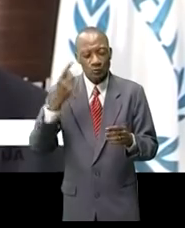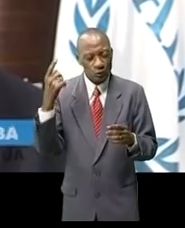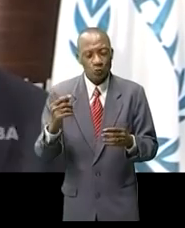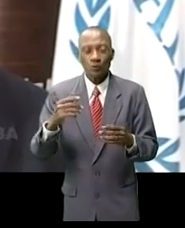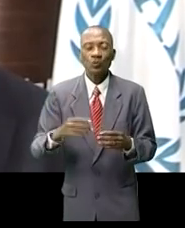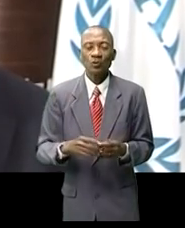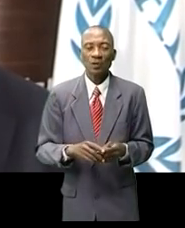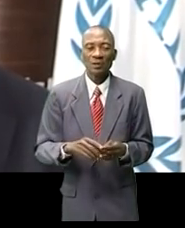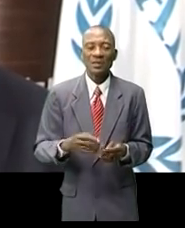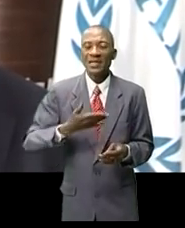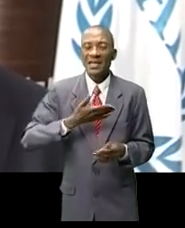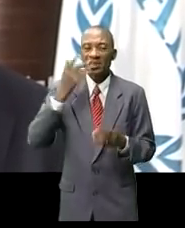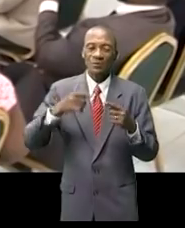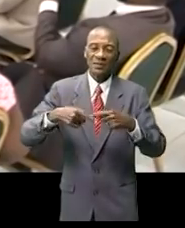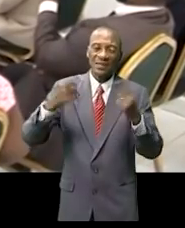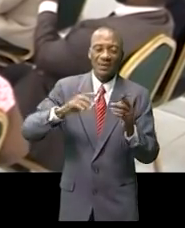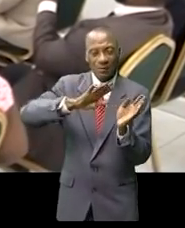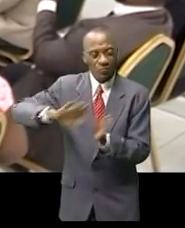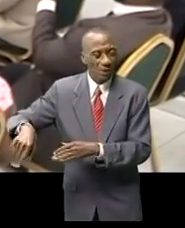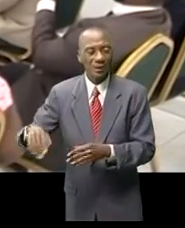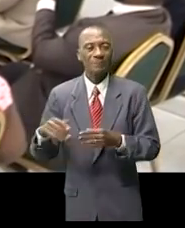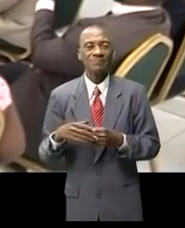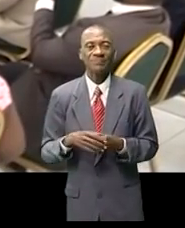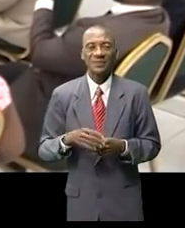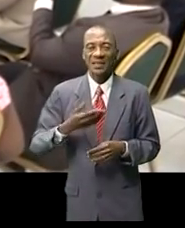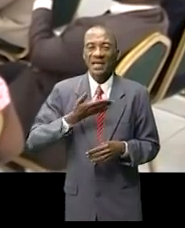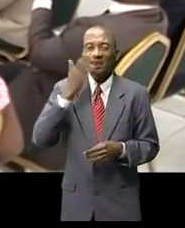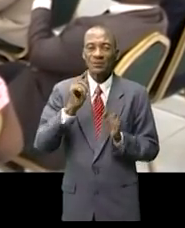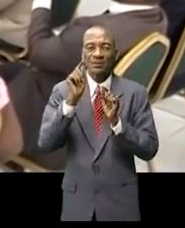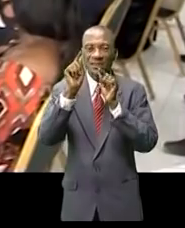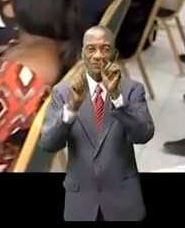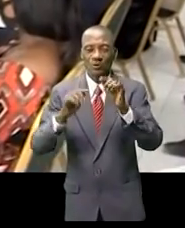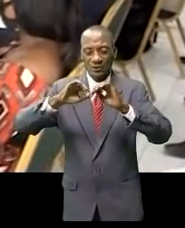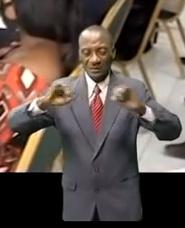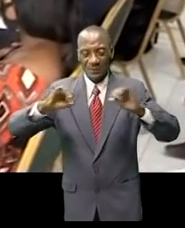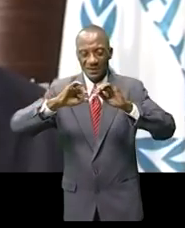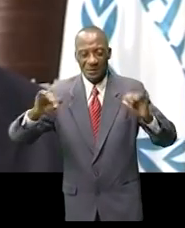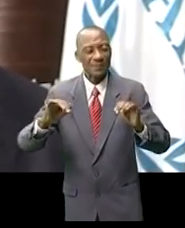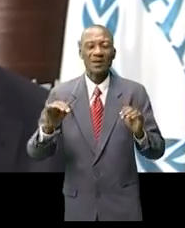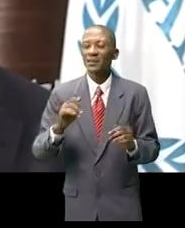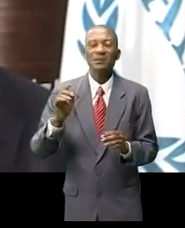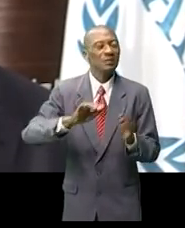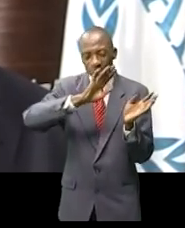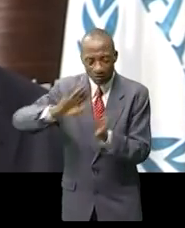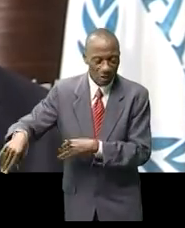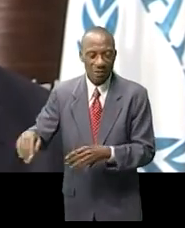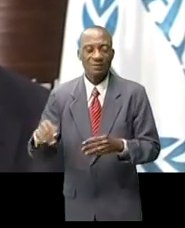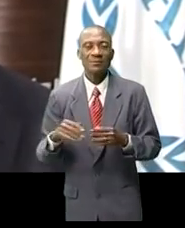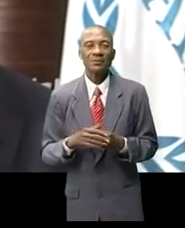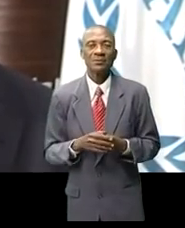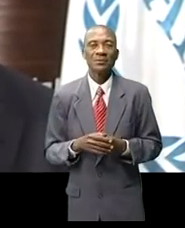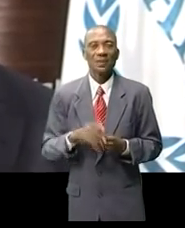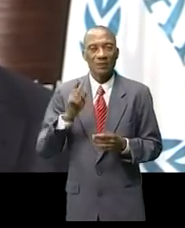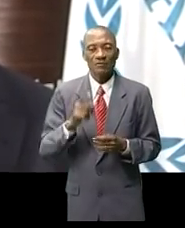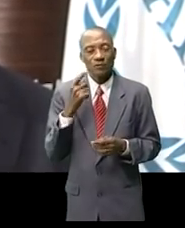haine, tout esprit de division. Là où il y a la discorde, de mettre la